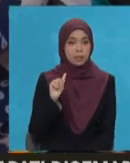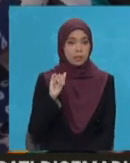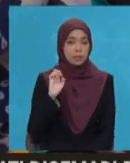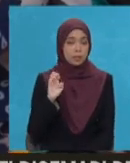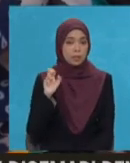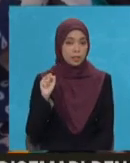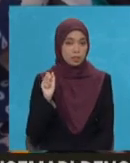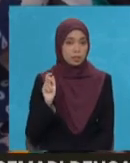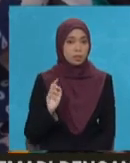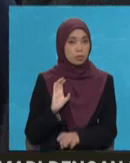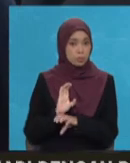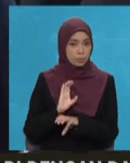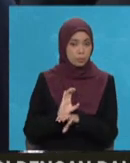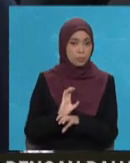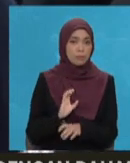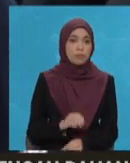penyampaian mereka